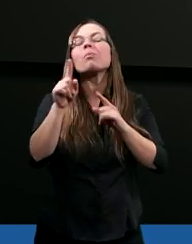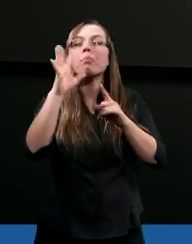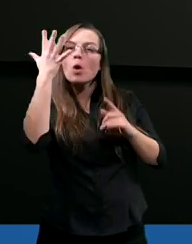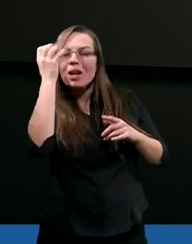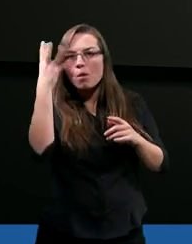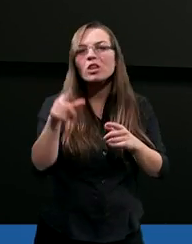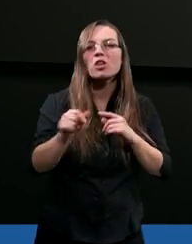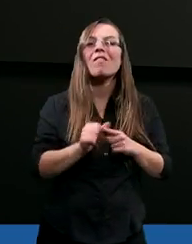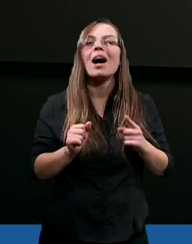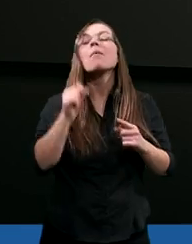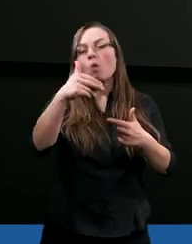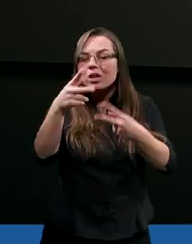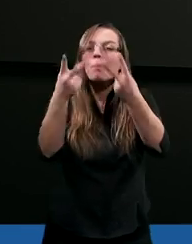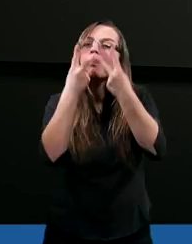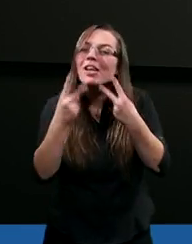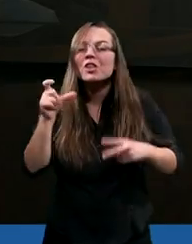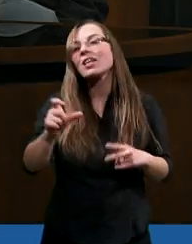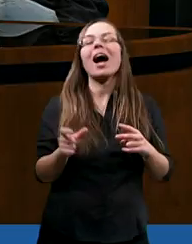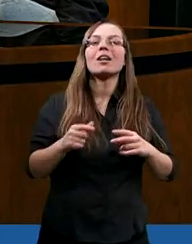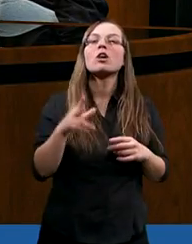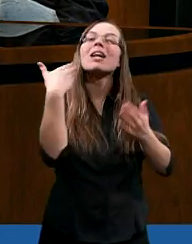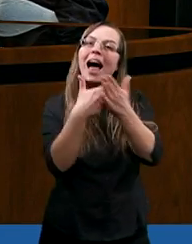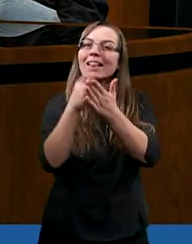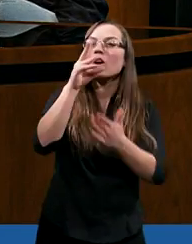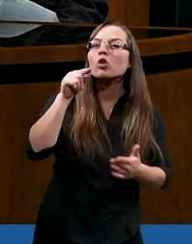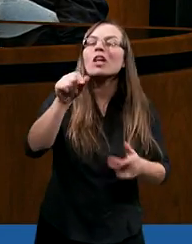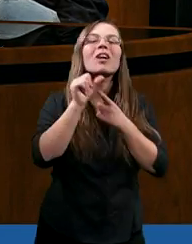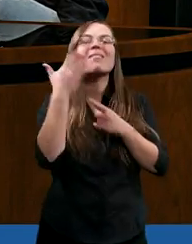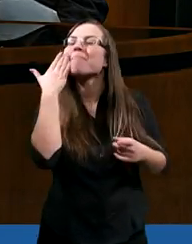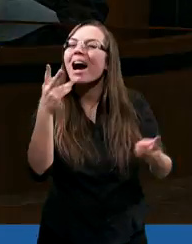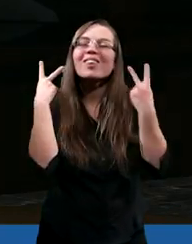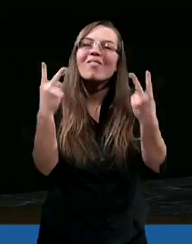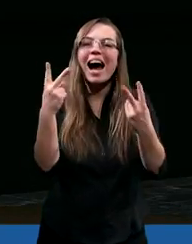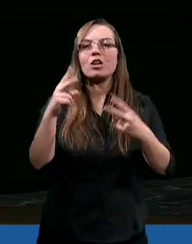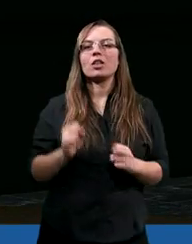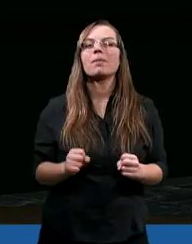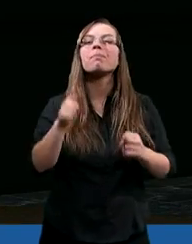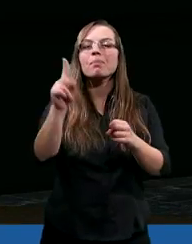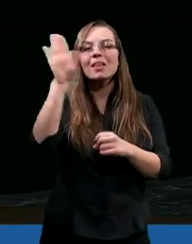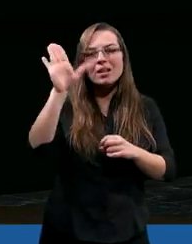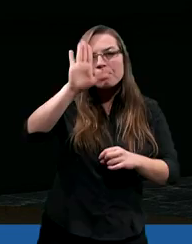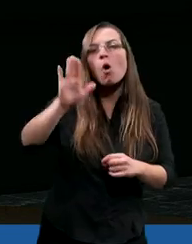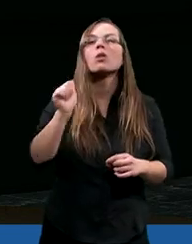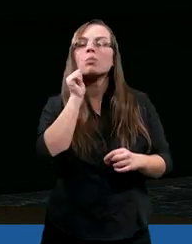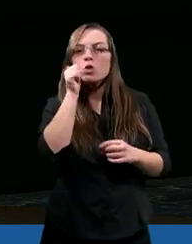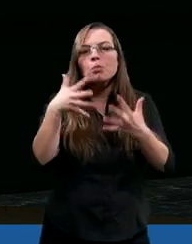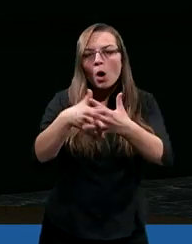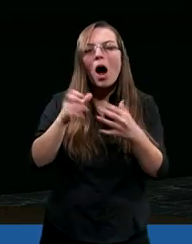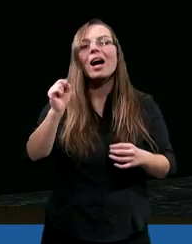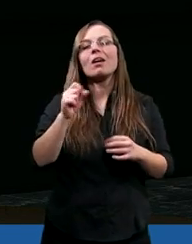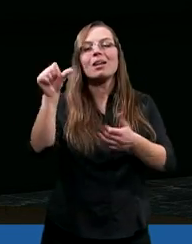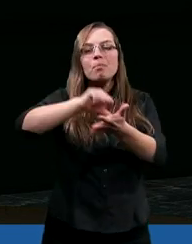Możemy to przeczytać, dlatego że to jest bardzo istotne. Zbudzę im proroka,